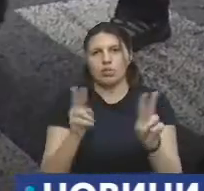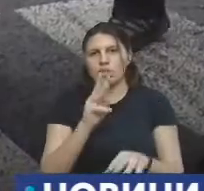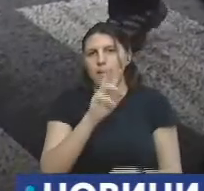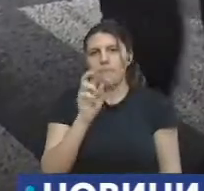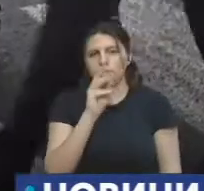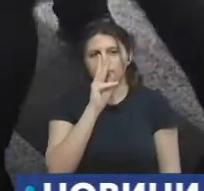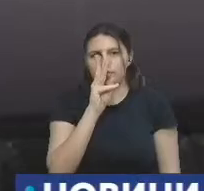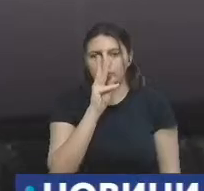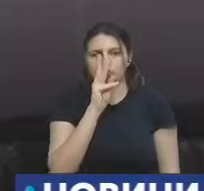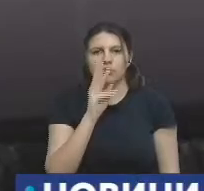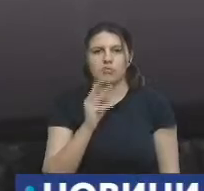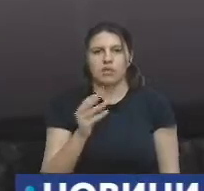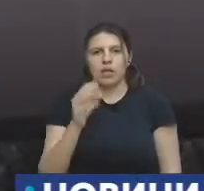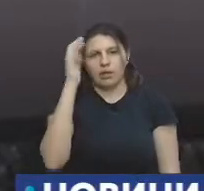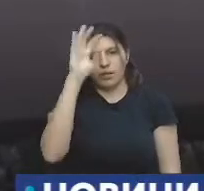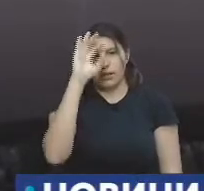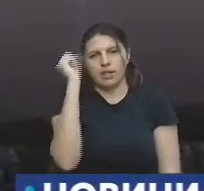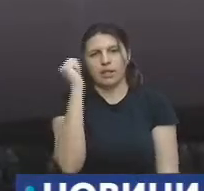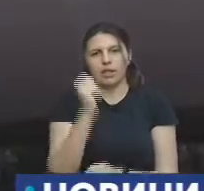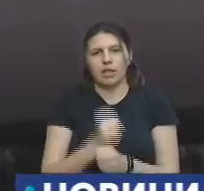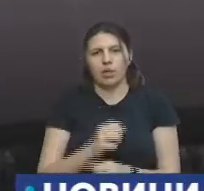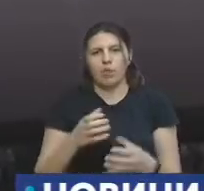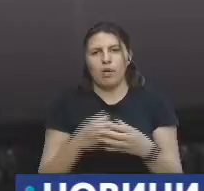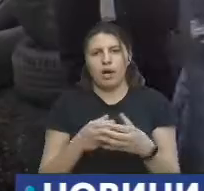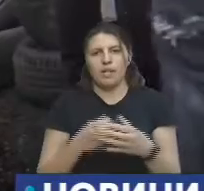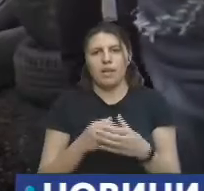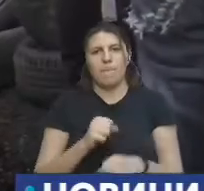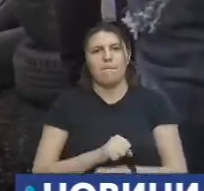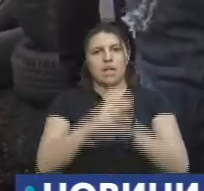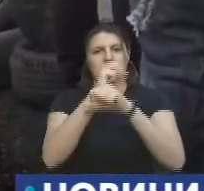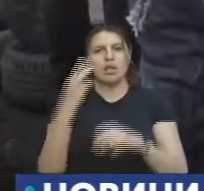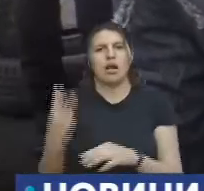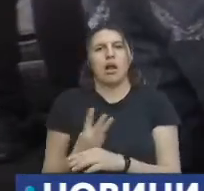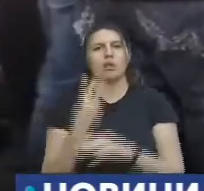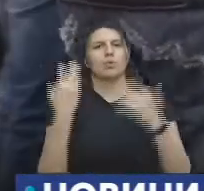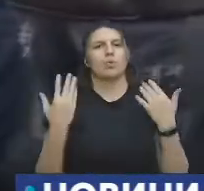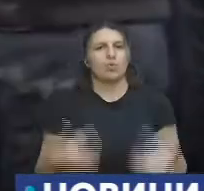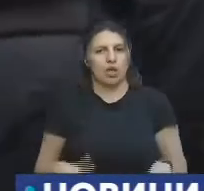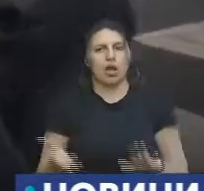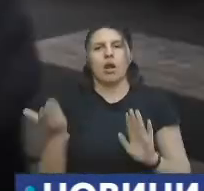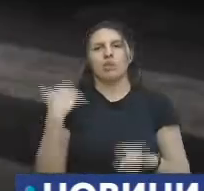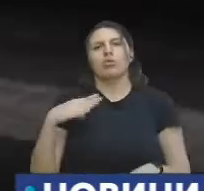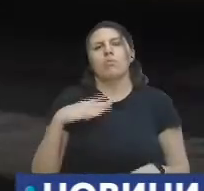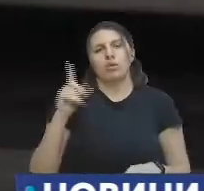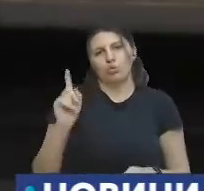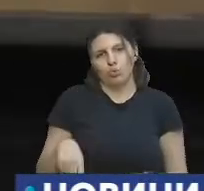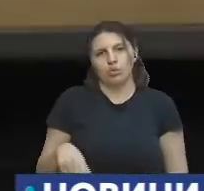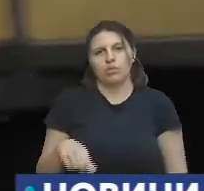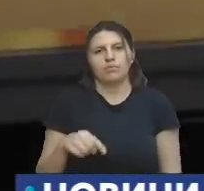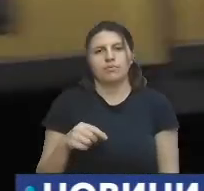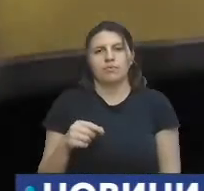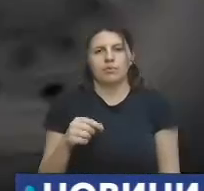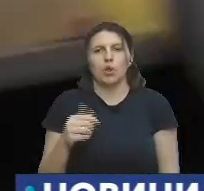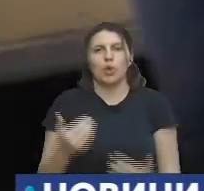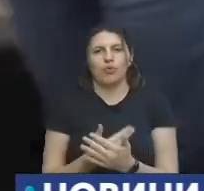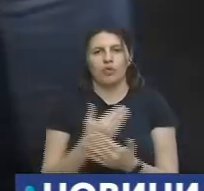компанії «Краснолиманська» на мітинг виходять втретє. Раніше перекривали дорогу до шахти. Юлія Синельченко, Євген Янько.